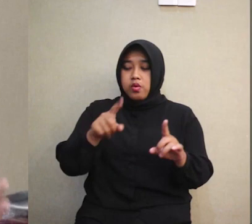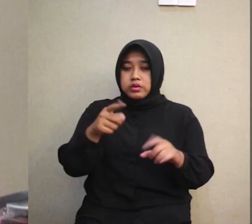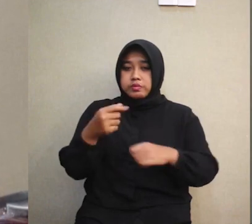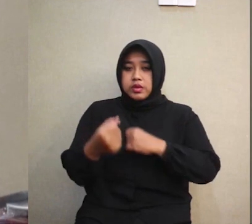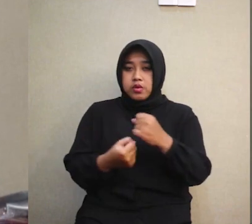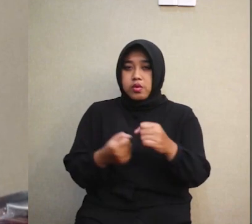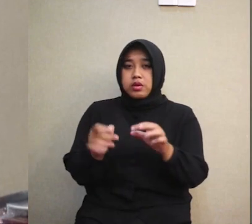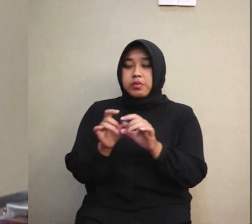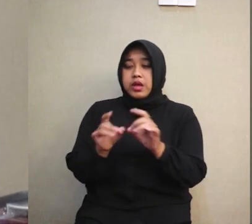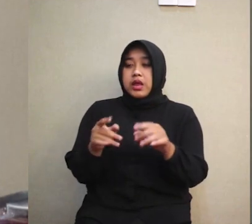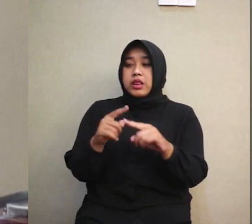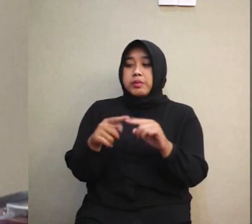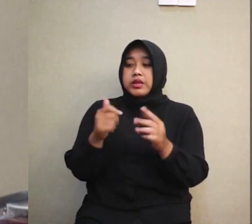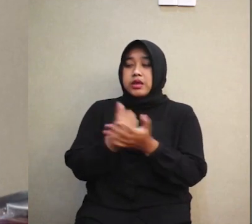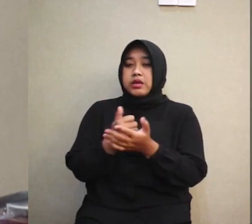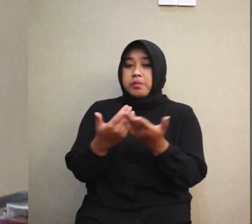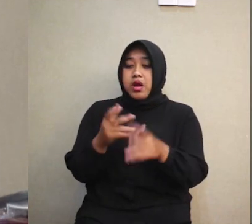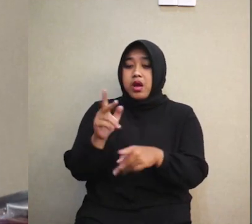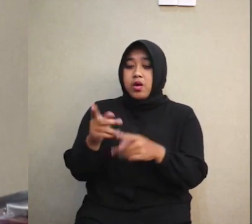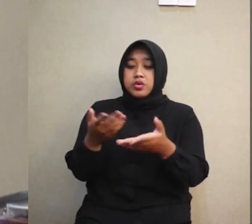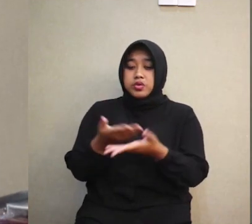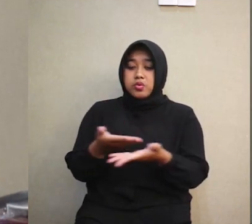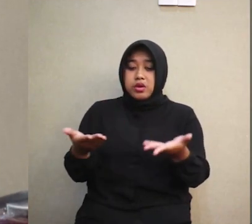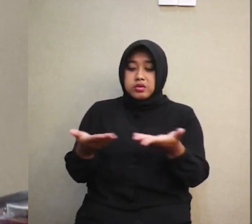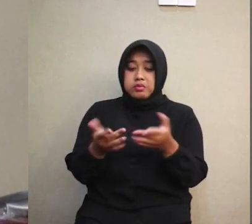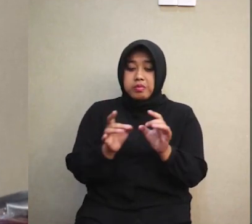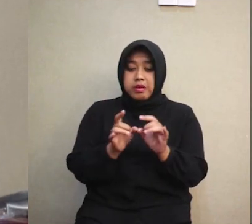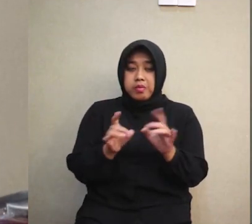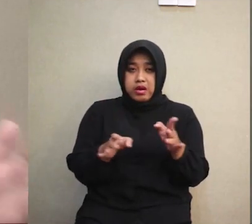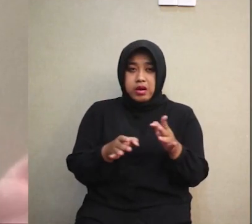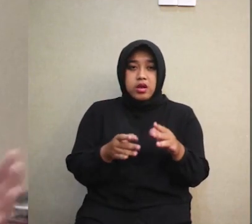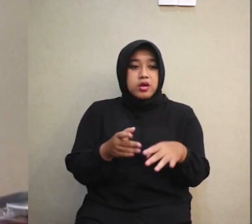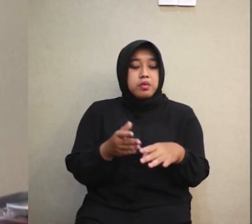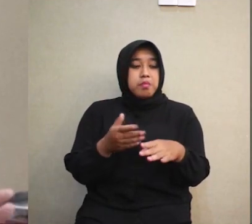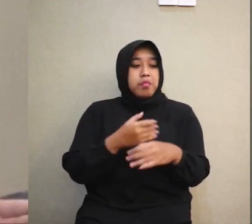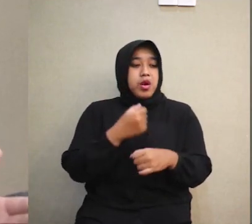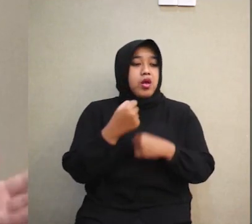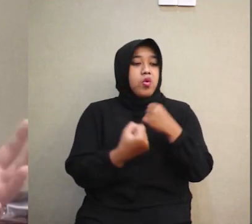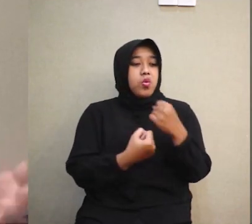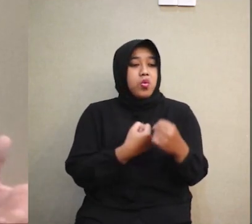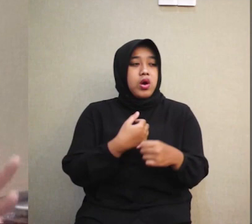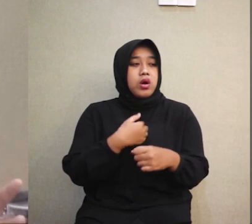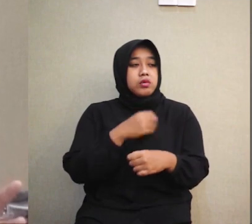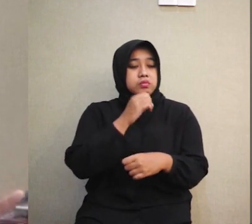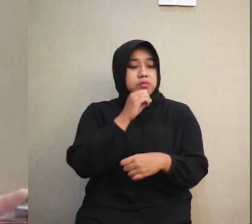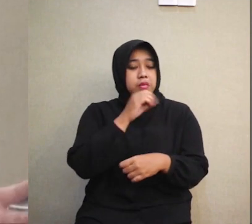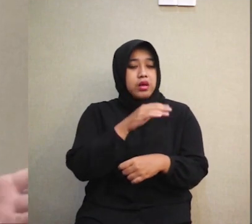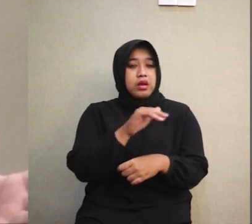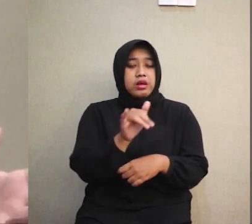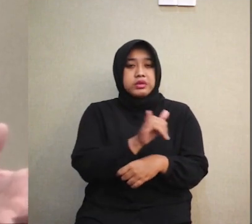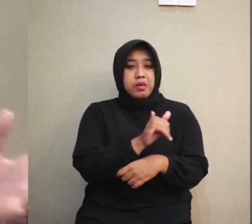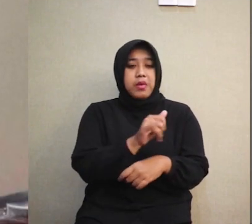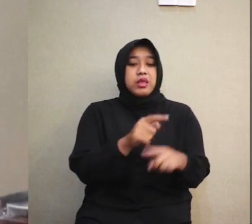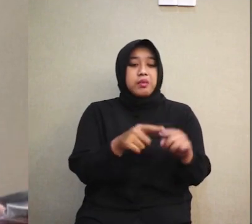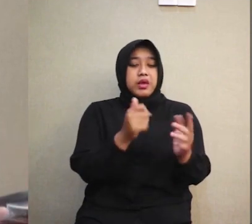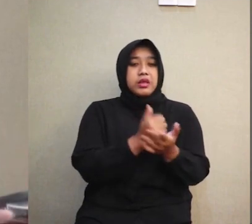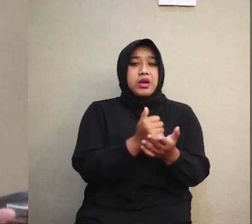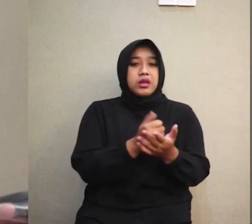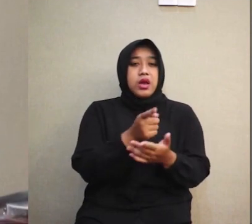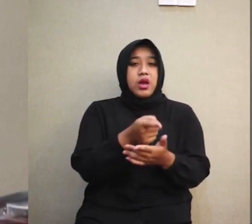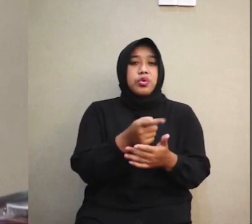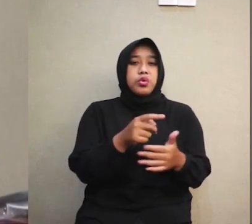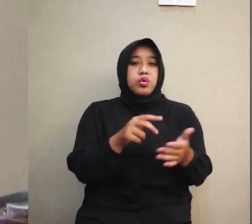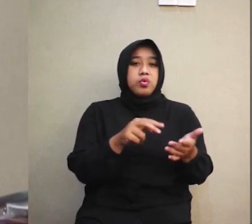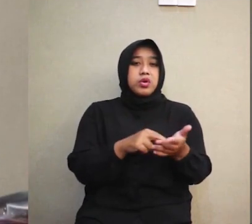diperlakukan secara berbeda justru jika situasinya berbeda tapi perlakuan yang perlakuannya sama itu justru menjadi diskriminasi